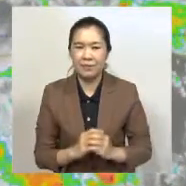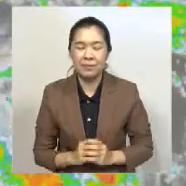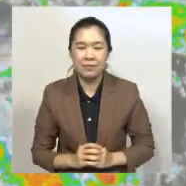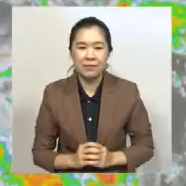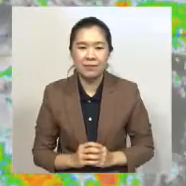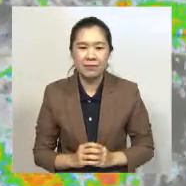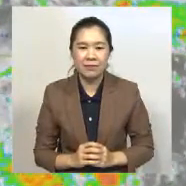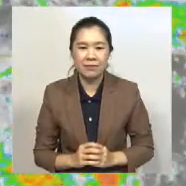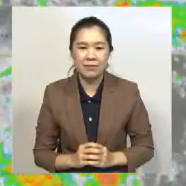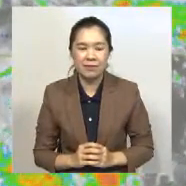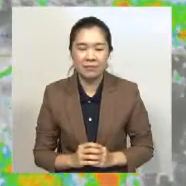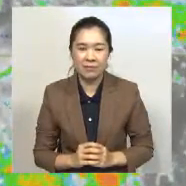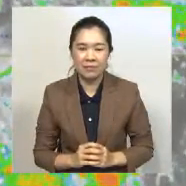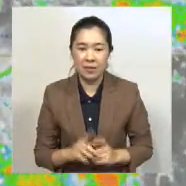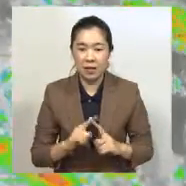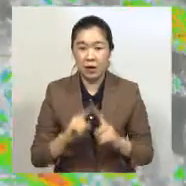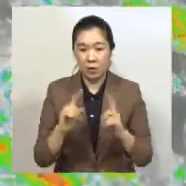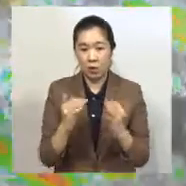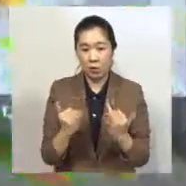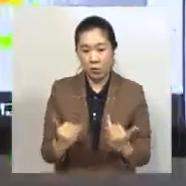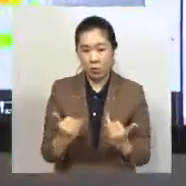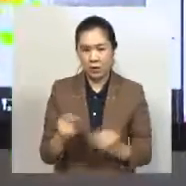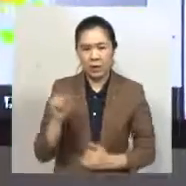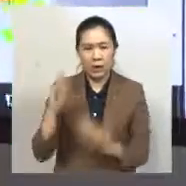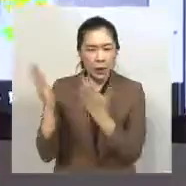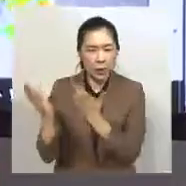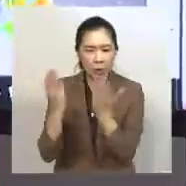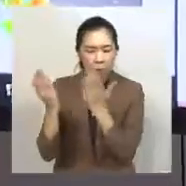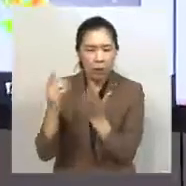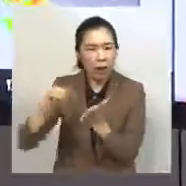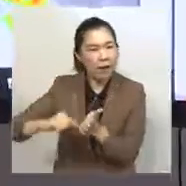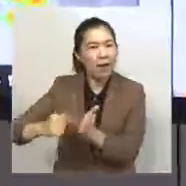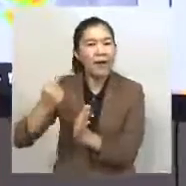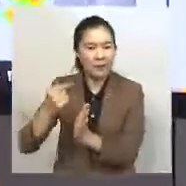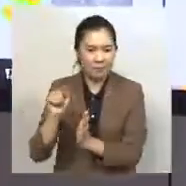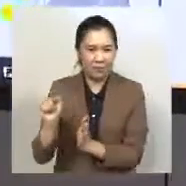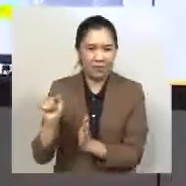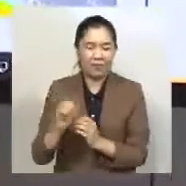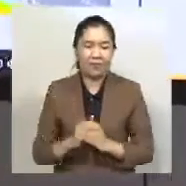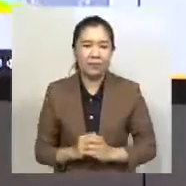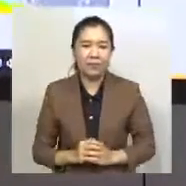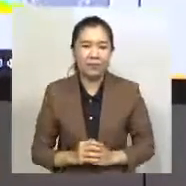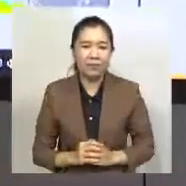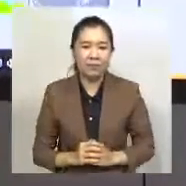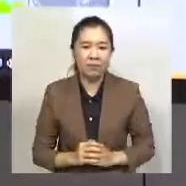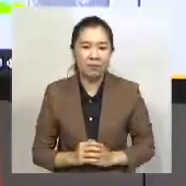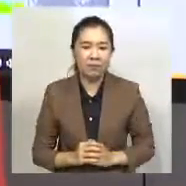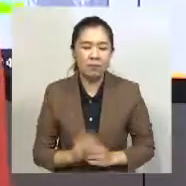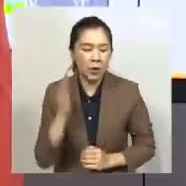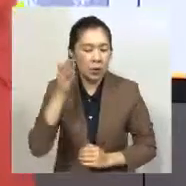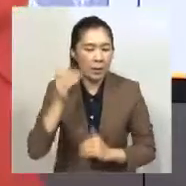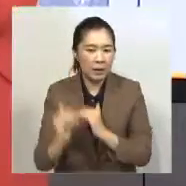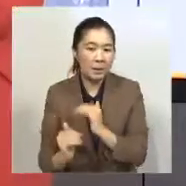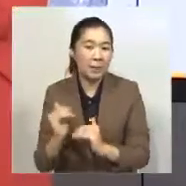เดี๋ยวก็แต่ว่าตอนนี้อยู่ในเรื่องของการตั้งไข่แต่อันนี้ก็คือตั้งไข่อยู่จากนั้นพอมันมีการพัฒนาเนี่ยมันจะข้าม